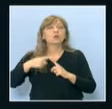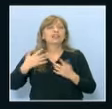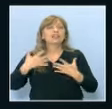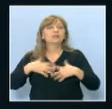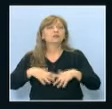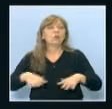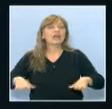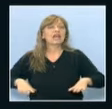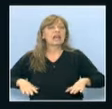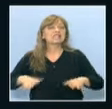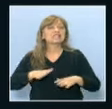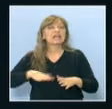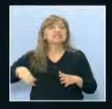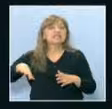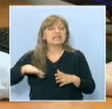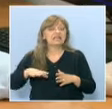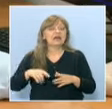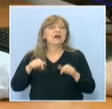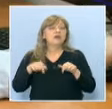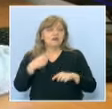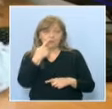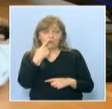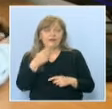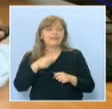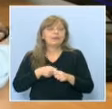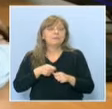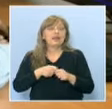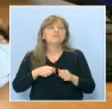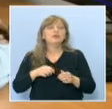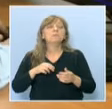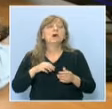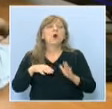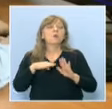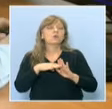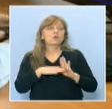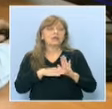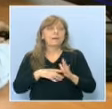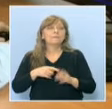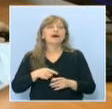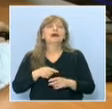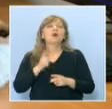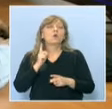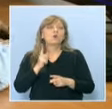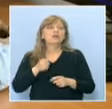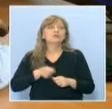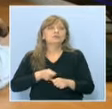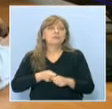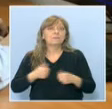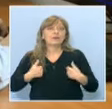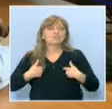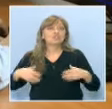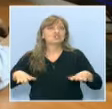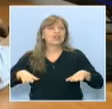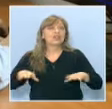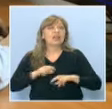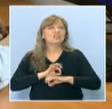В момента правим програма, която да направи града ни по-чист и да